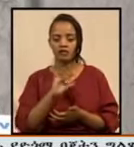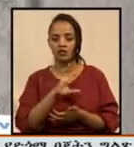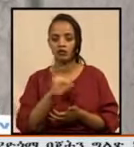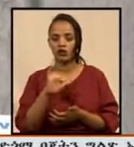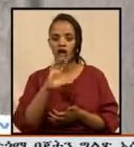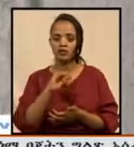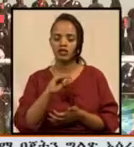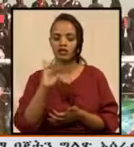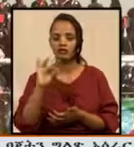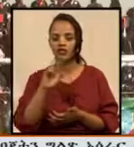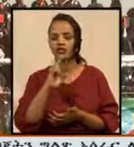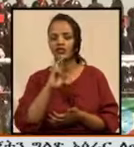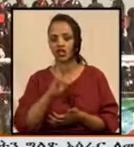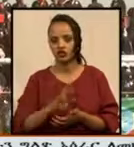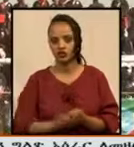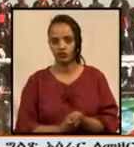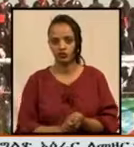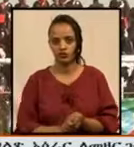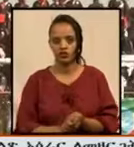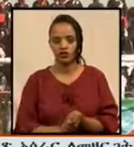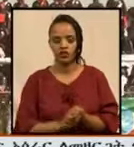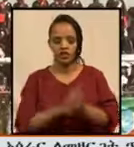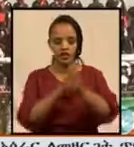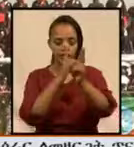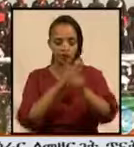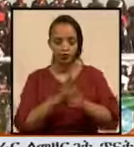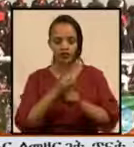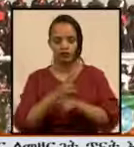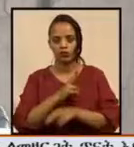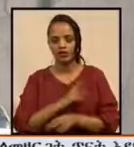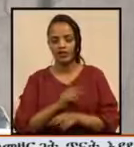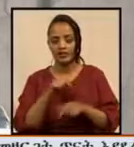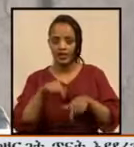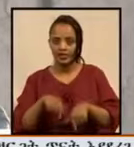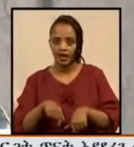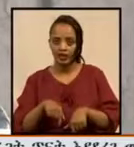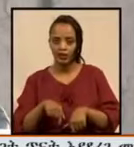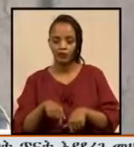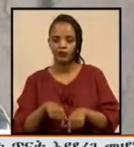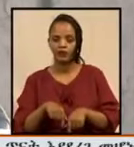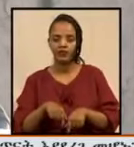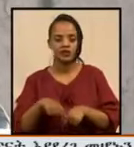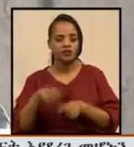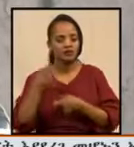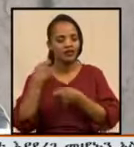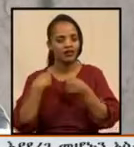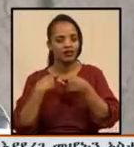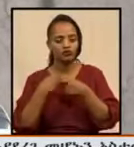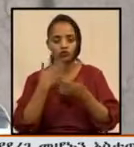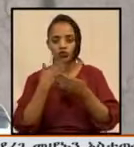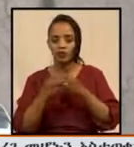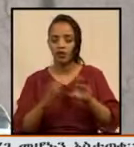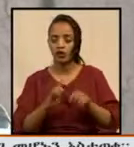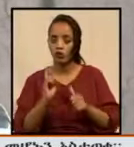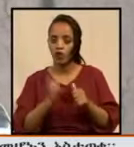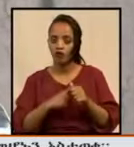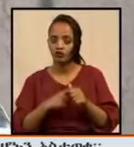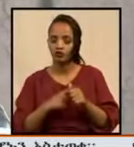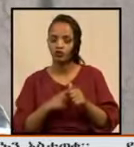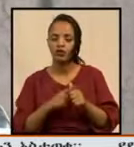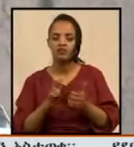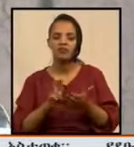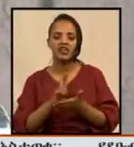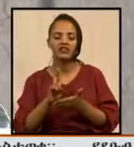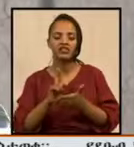4558 ናቸው። ክብራትና ክብራን፣ የዛሬውን ምረቃ ልዩ ከሚያደርጉ ሁኔታዎች አንዱ